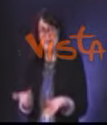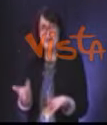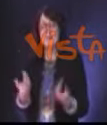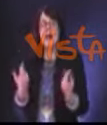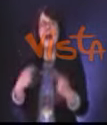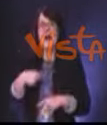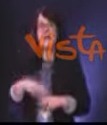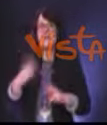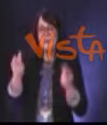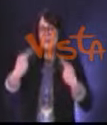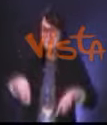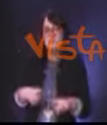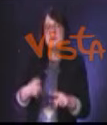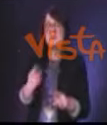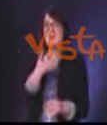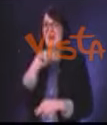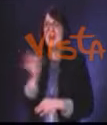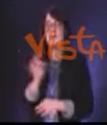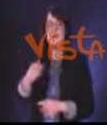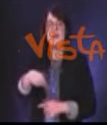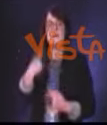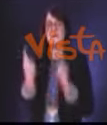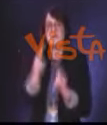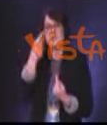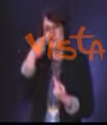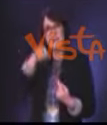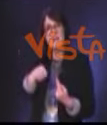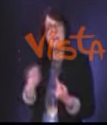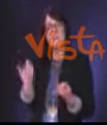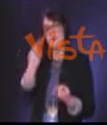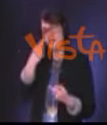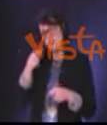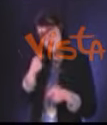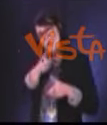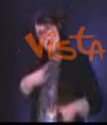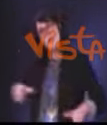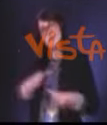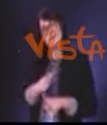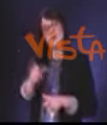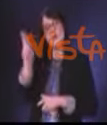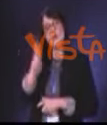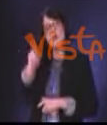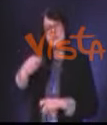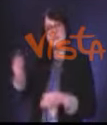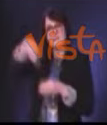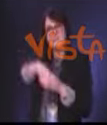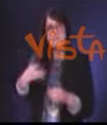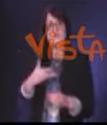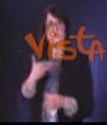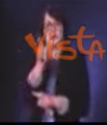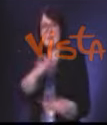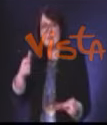casi l'UNESCO, credo che le commissioni fino adesso si siano fatte con persone che sono plurilaureate in questo, in